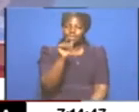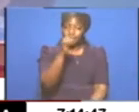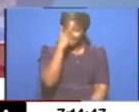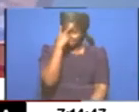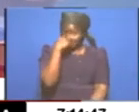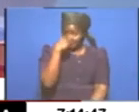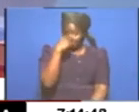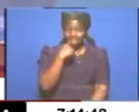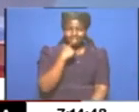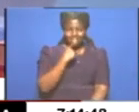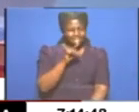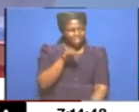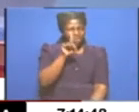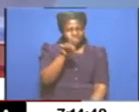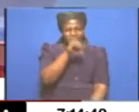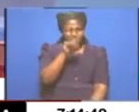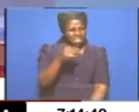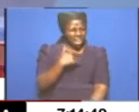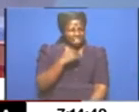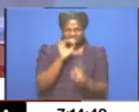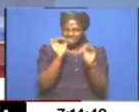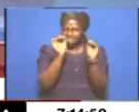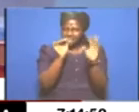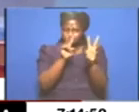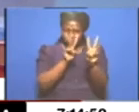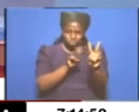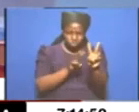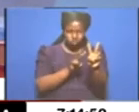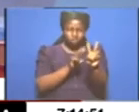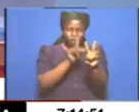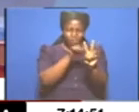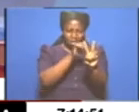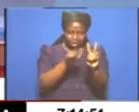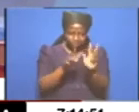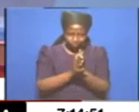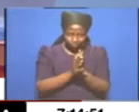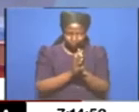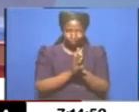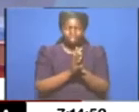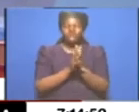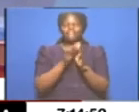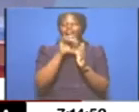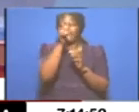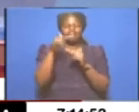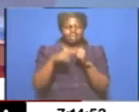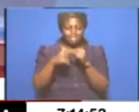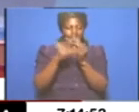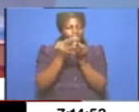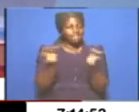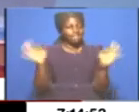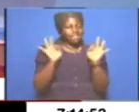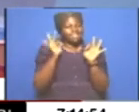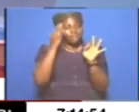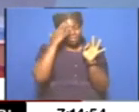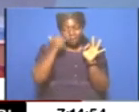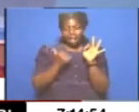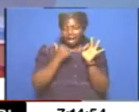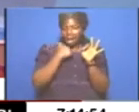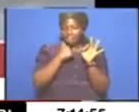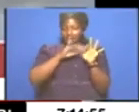walikanusha mashtaka mawili ya hujuma, huku wenzao sita wakiachiliwa huru kutokana na ukosefu wa ushahidi wa